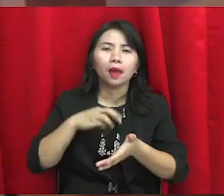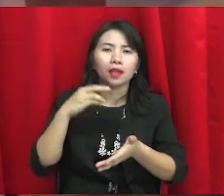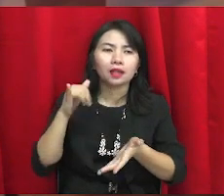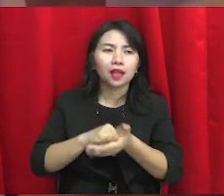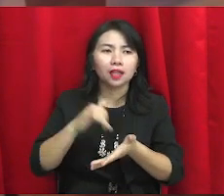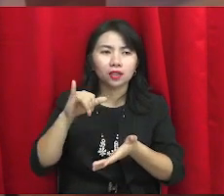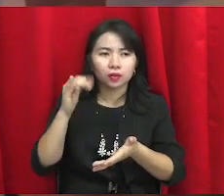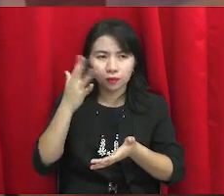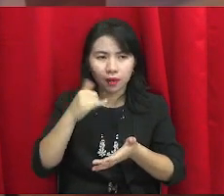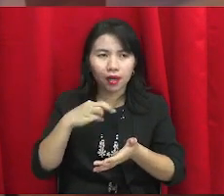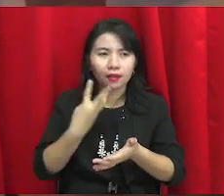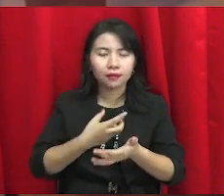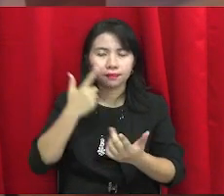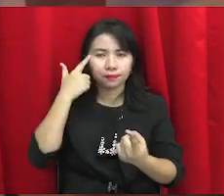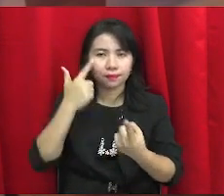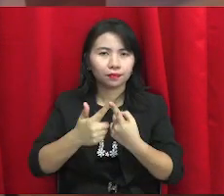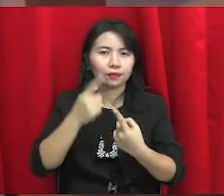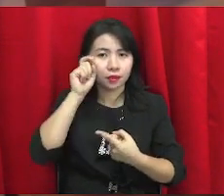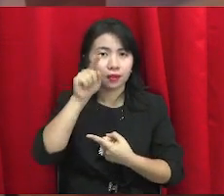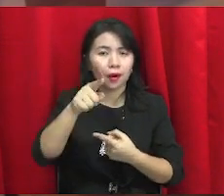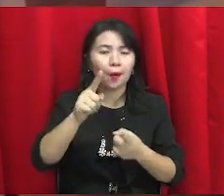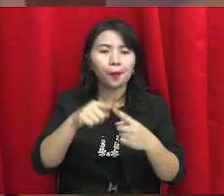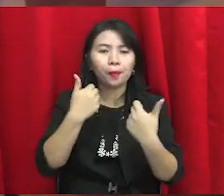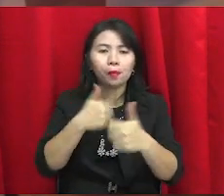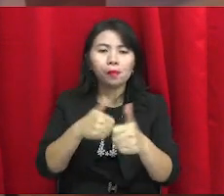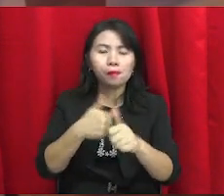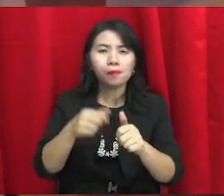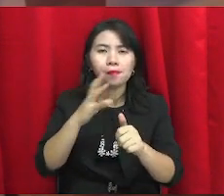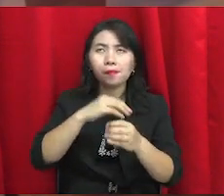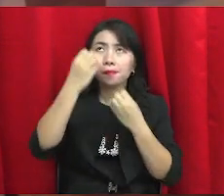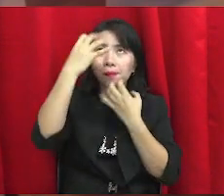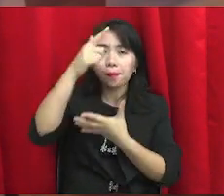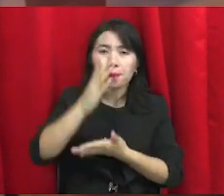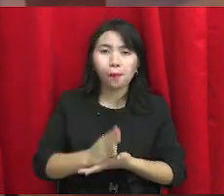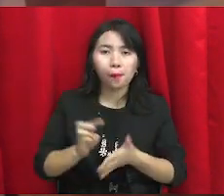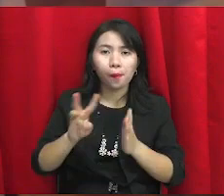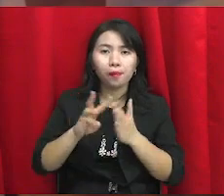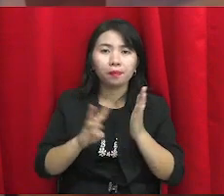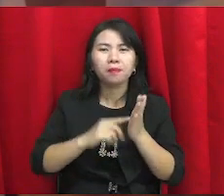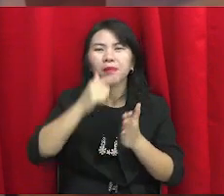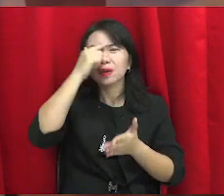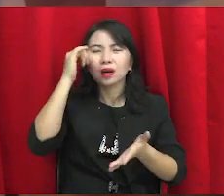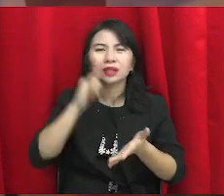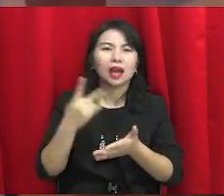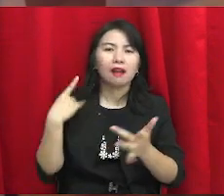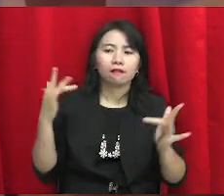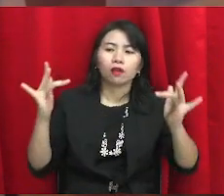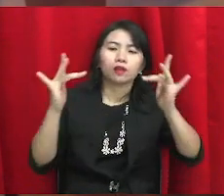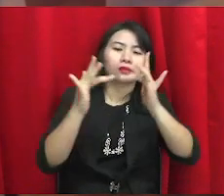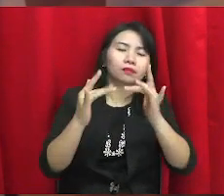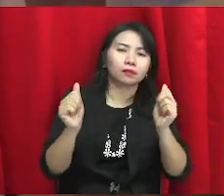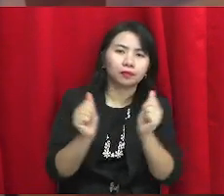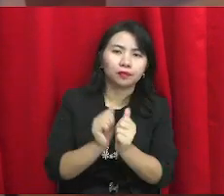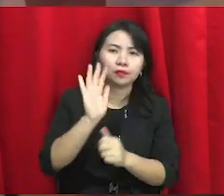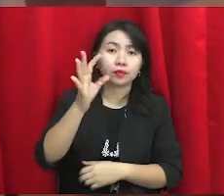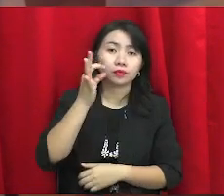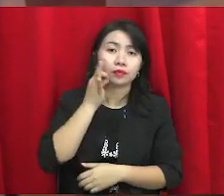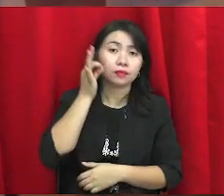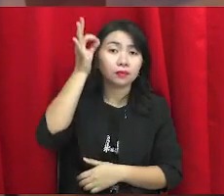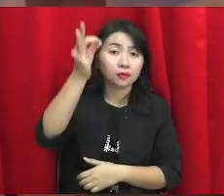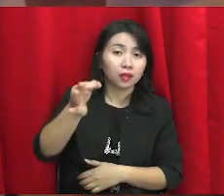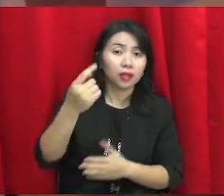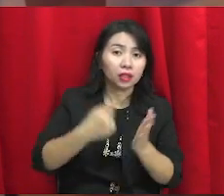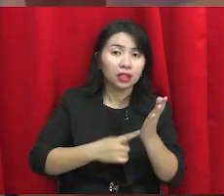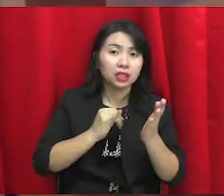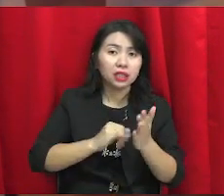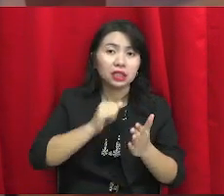you young people to follow and obey God's will kasi may kinalaman to hanggang sa future mo. Eh. Amen. Hindi lang to magtatapos ngayon.